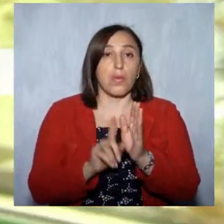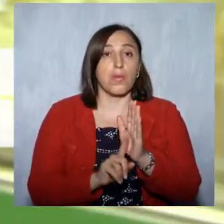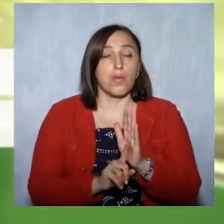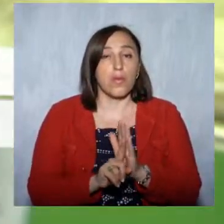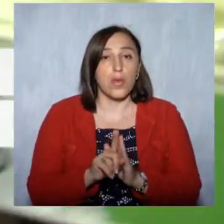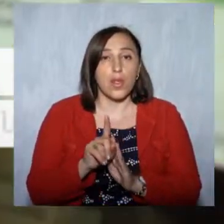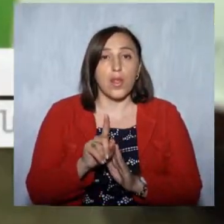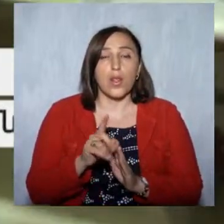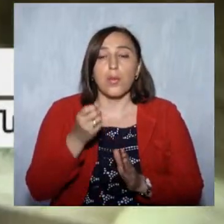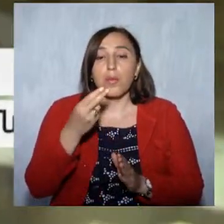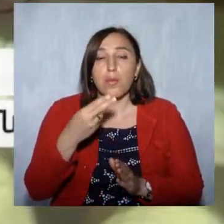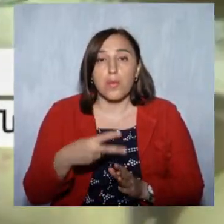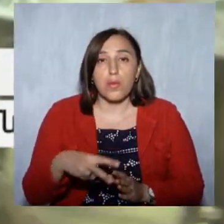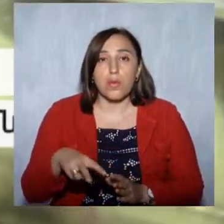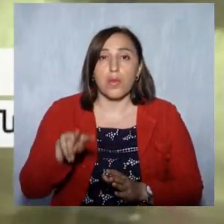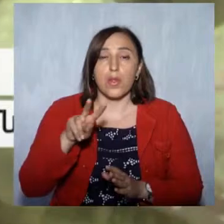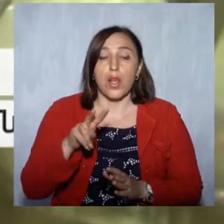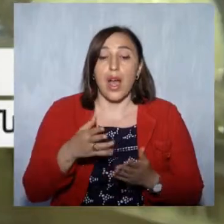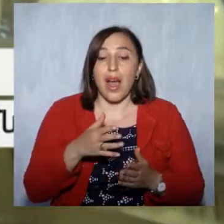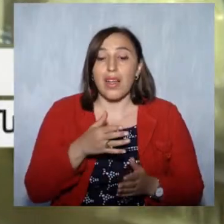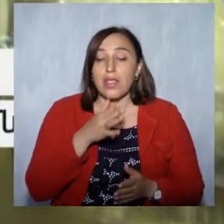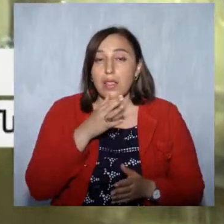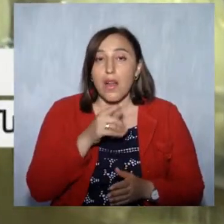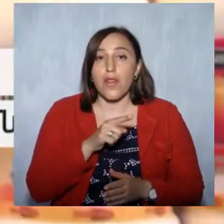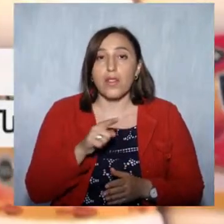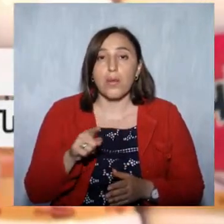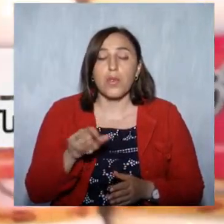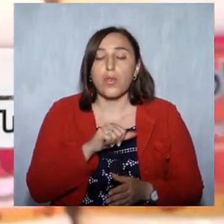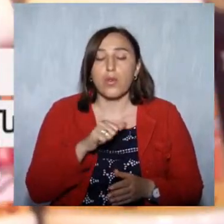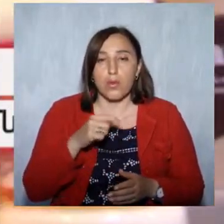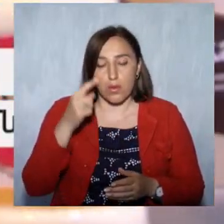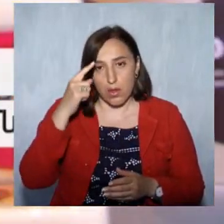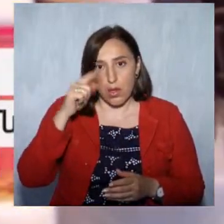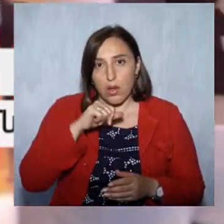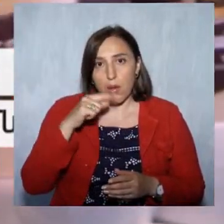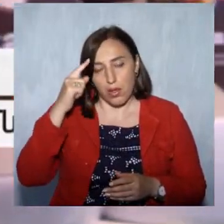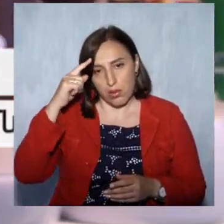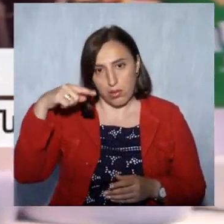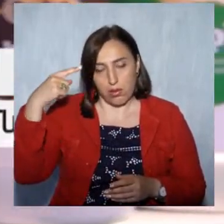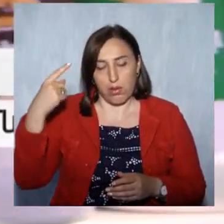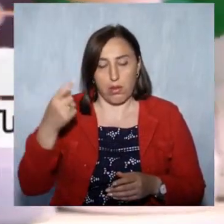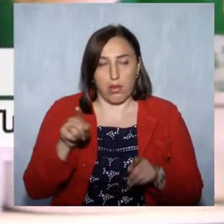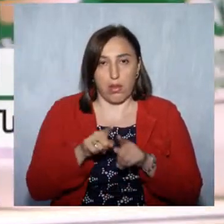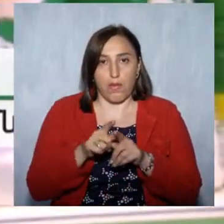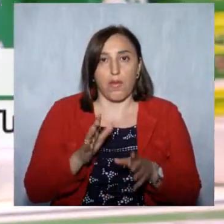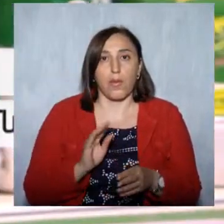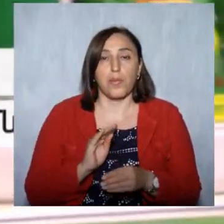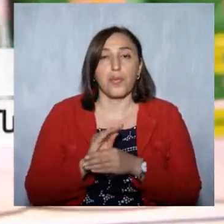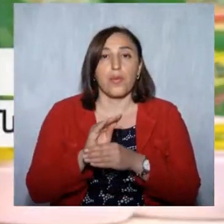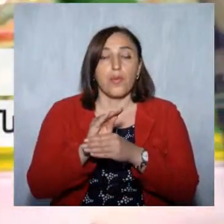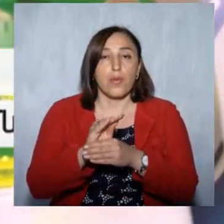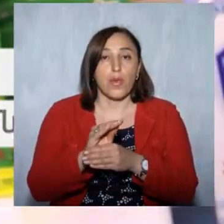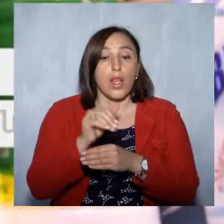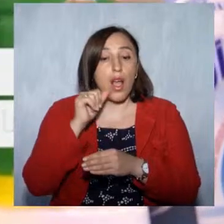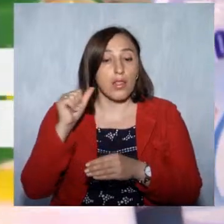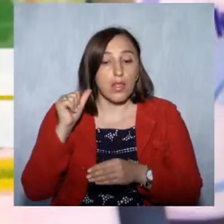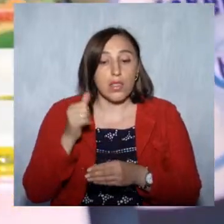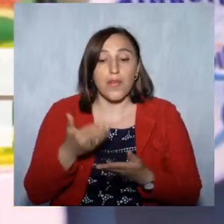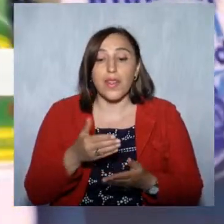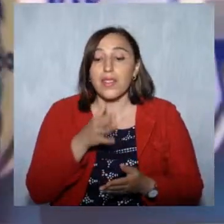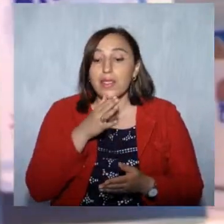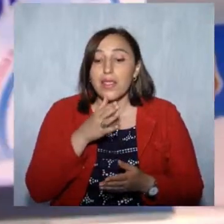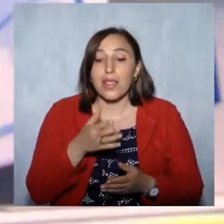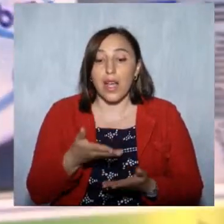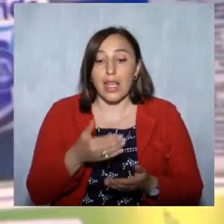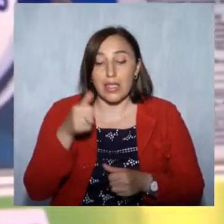այլևս երկնիշ ցուցանիշով եւ այս տարվա ընթացքում նոր ռեկորդ սահմանելով նախորդ տարվա նույն ժամանակահատվածի համեմատ։